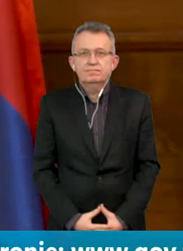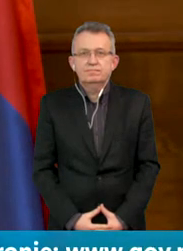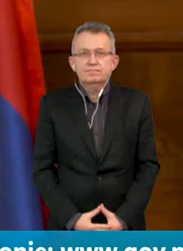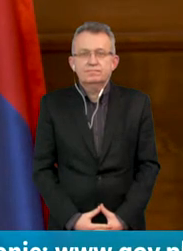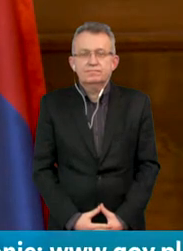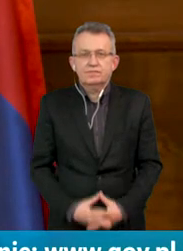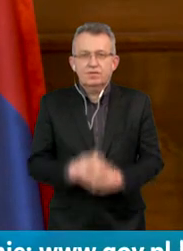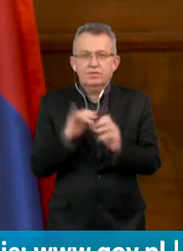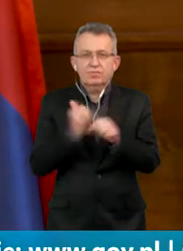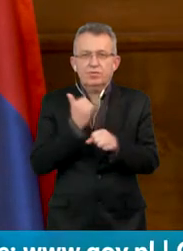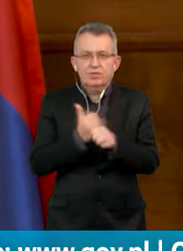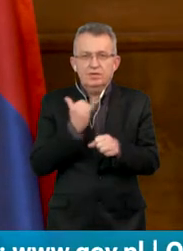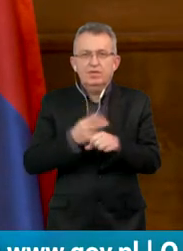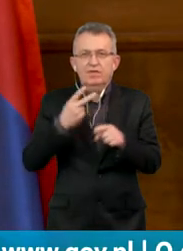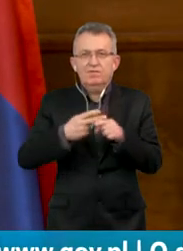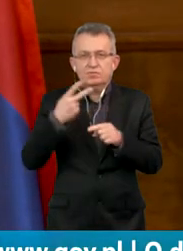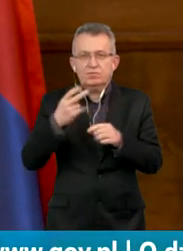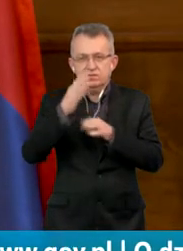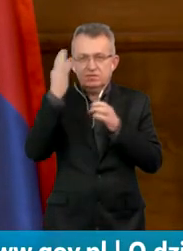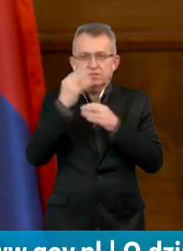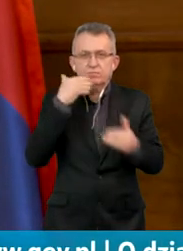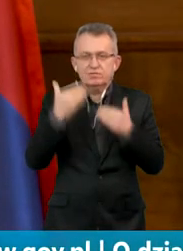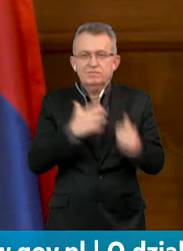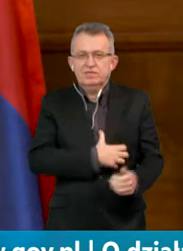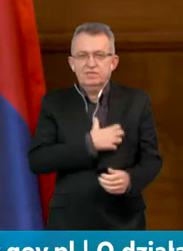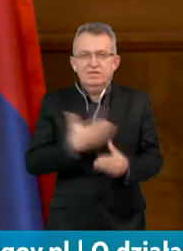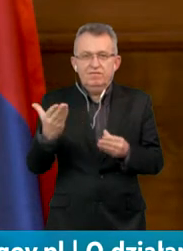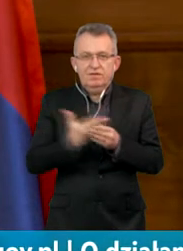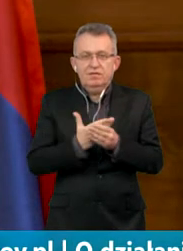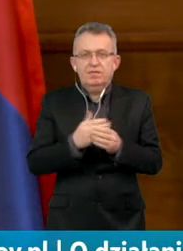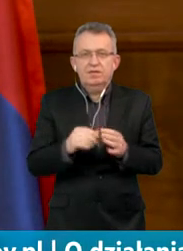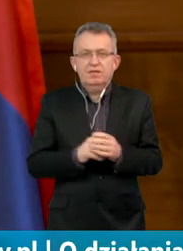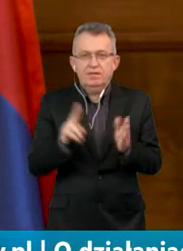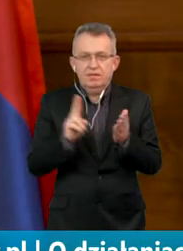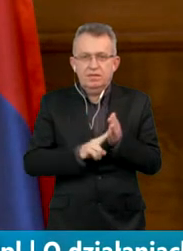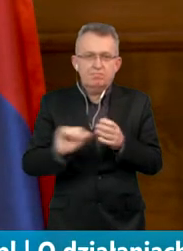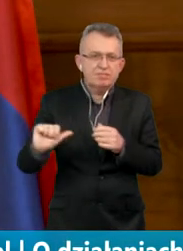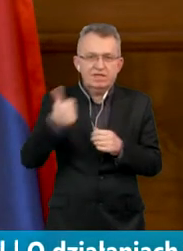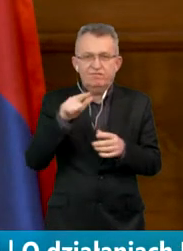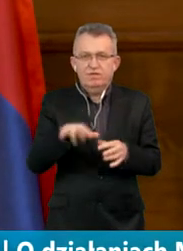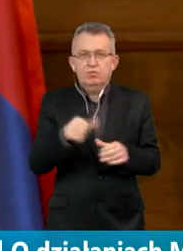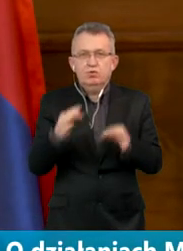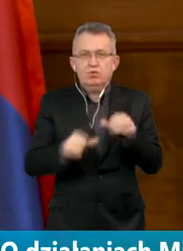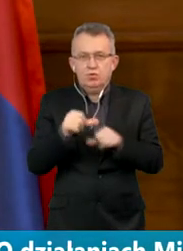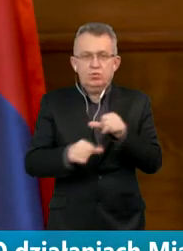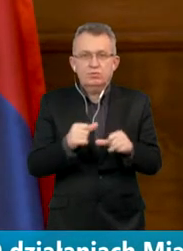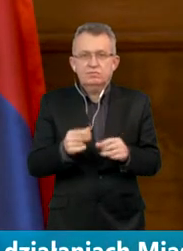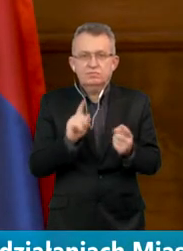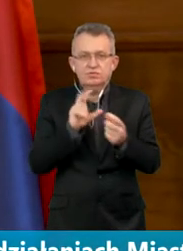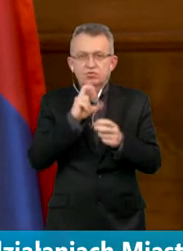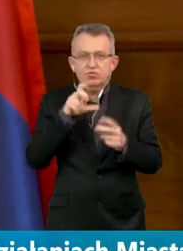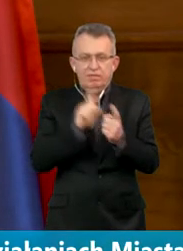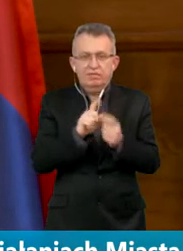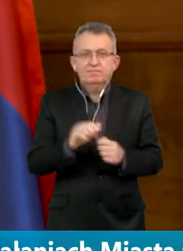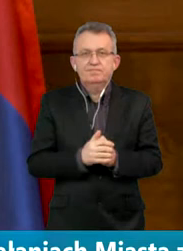Piątek, 22 stycznia. Pozdrawiam serdecznie i witam na pierwszym w tym roku czacie. Oczywiście